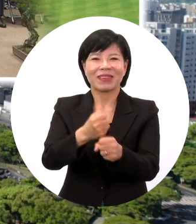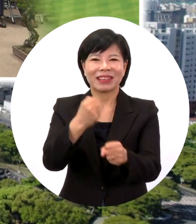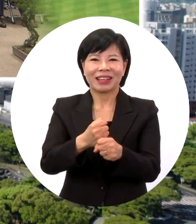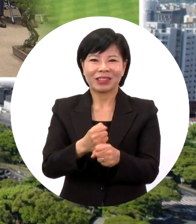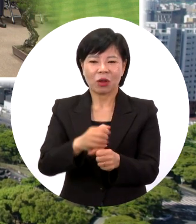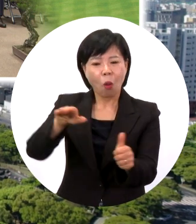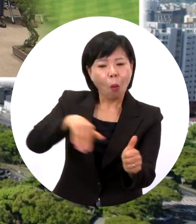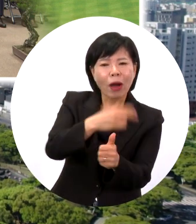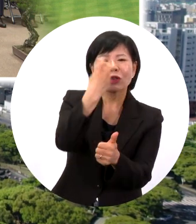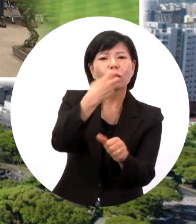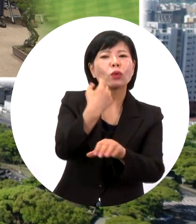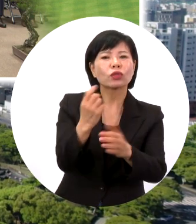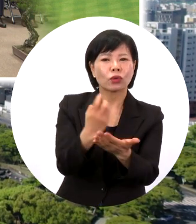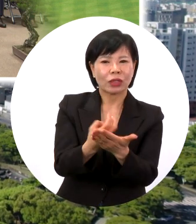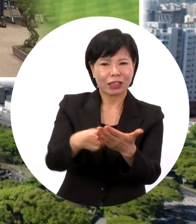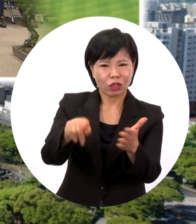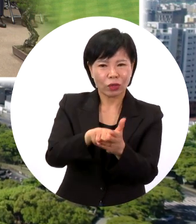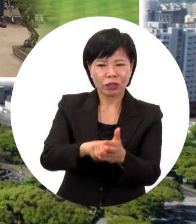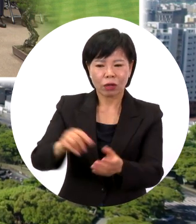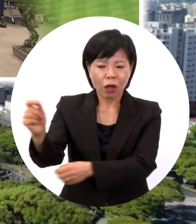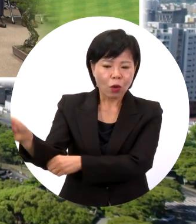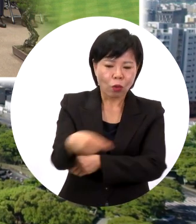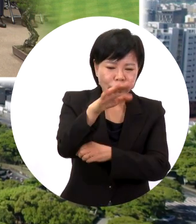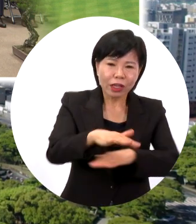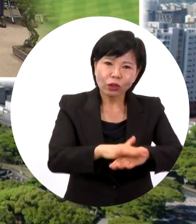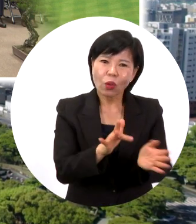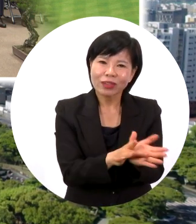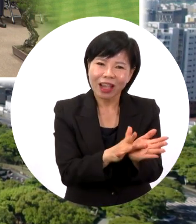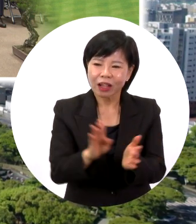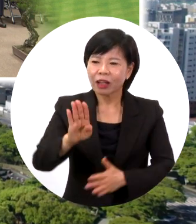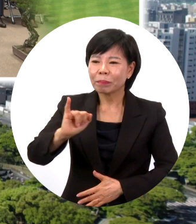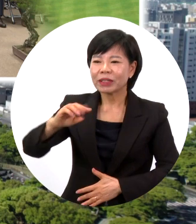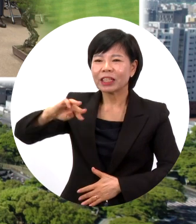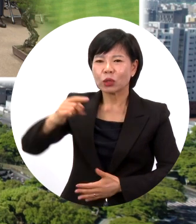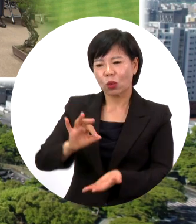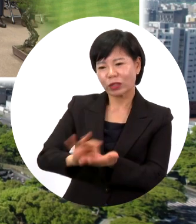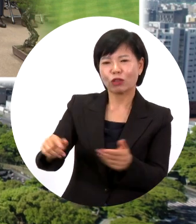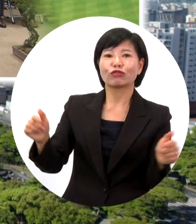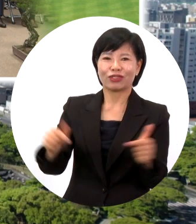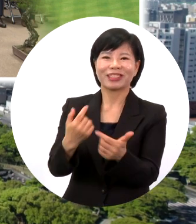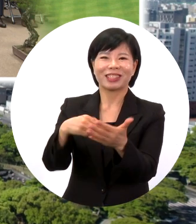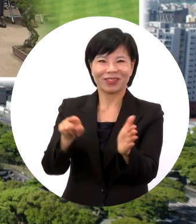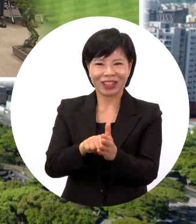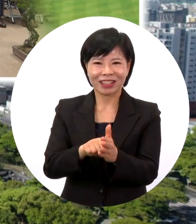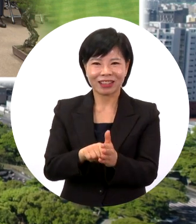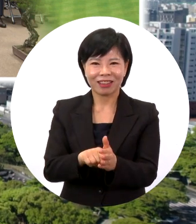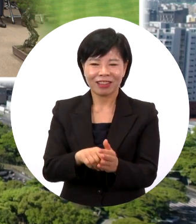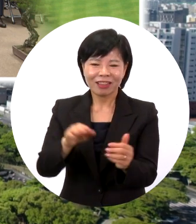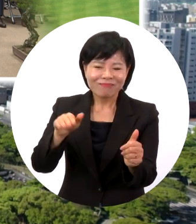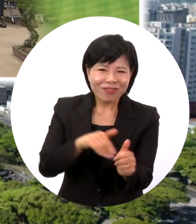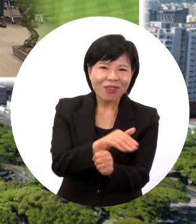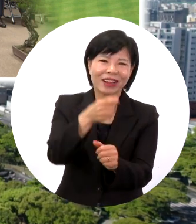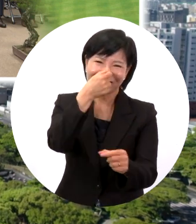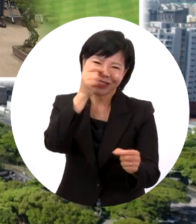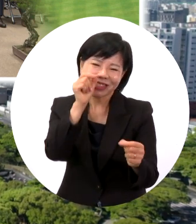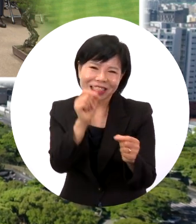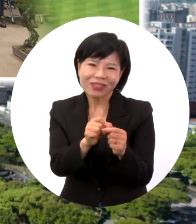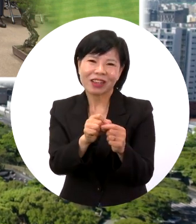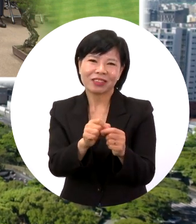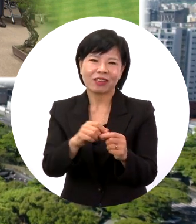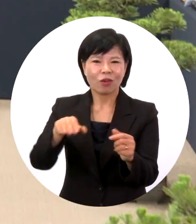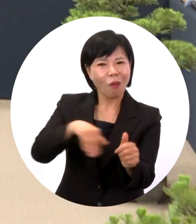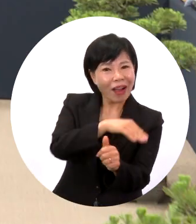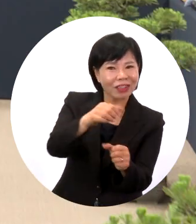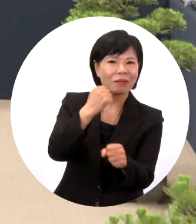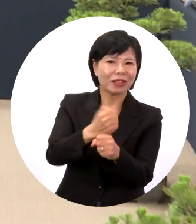생태 환경을 보존하기 위해 골프장 내 농약과 화학비료 사용을 최소화하는 등 친환경적 관리를 본격 도모합니다.